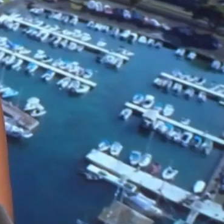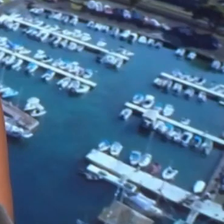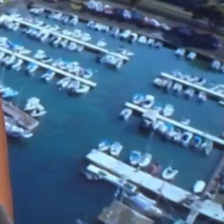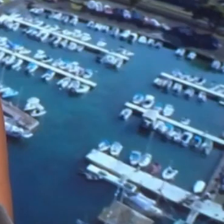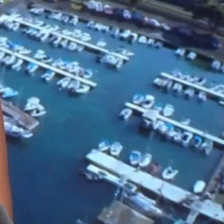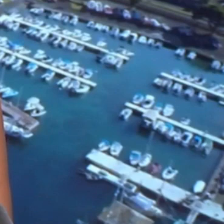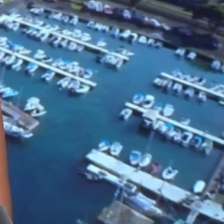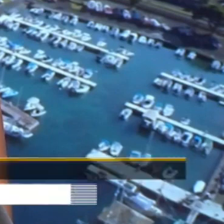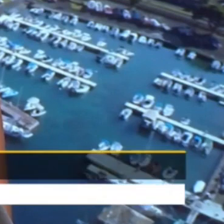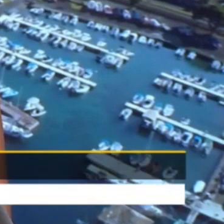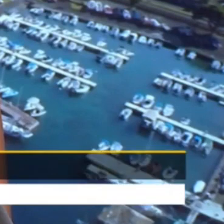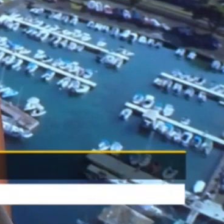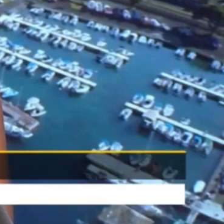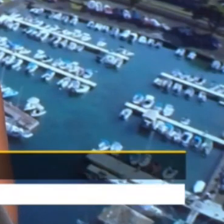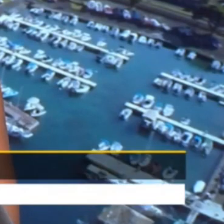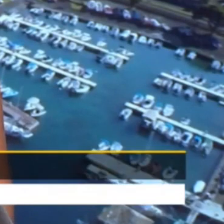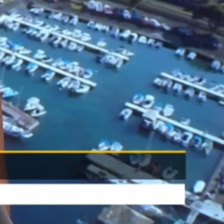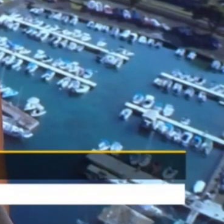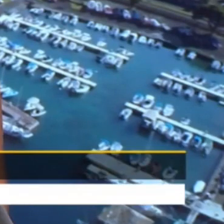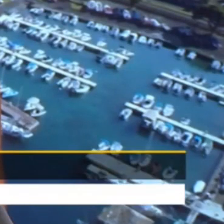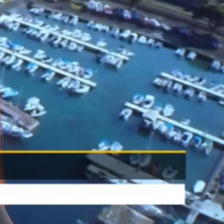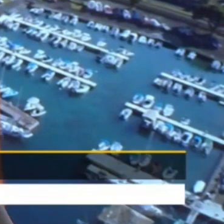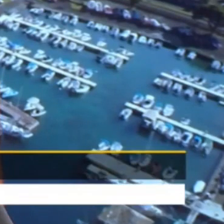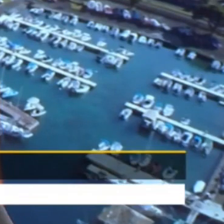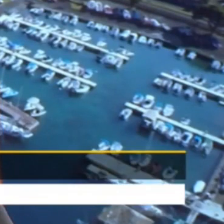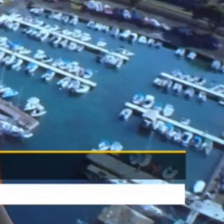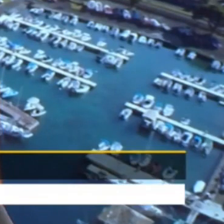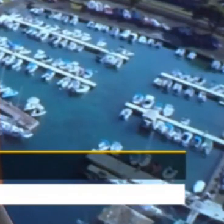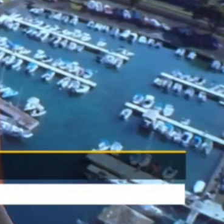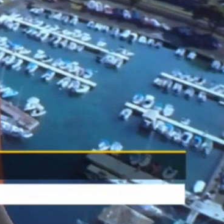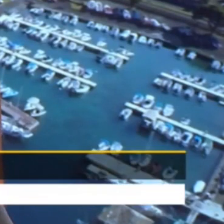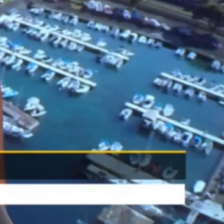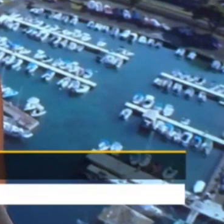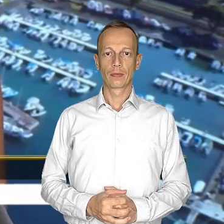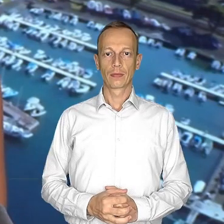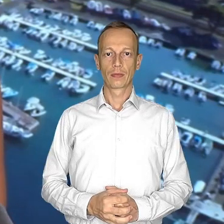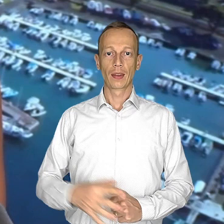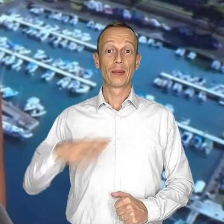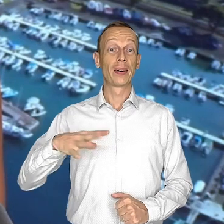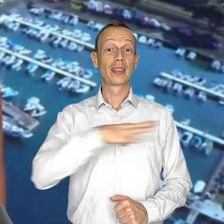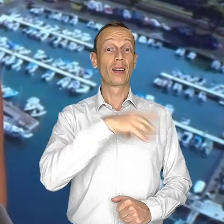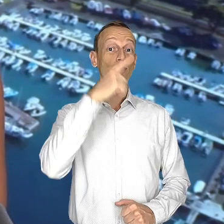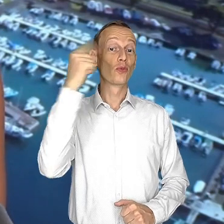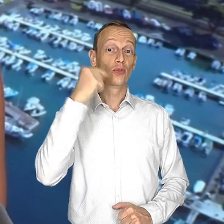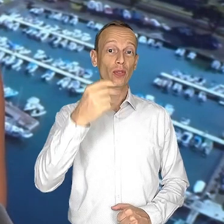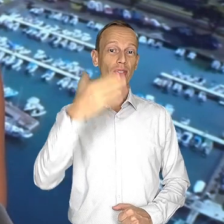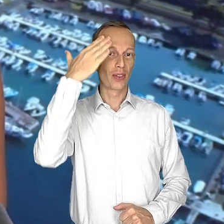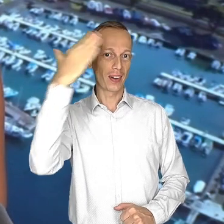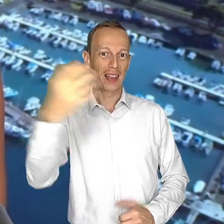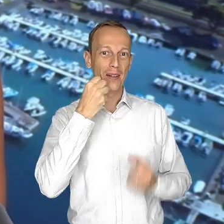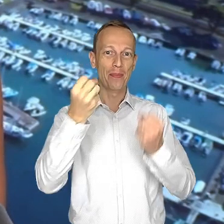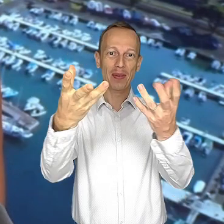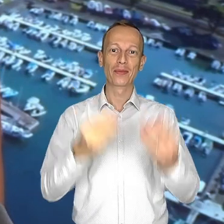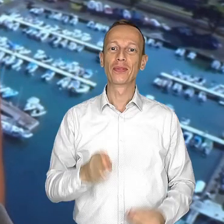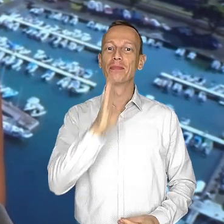Oui, Yorana, Lovaina, Yorana, et Miri Marurum et Totato Farerir à Madame, Monsieur, Yorana, et bienvenue dans votre point d'information de ce